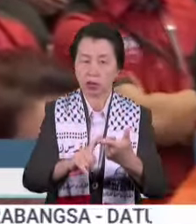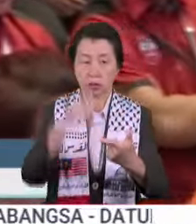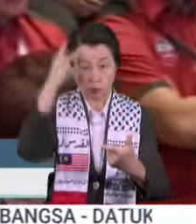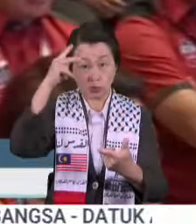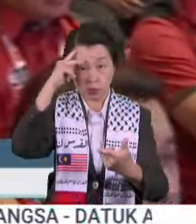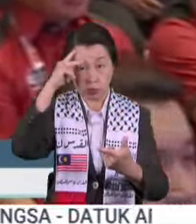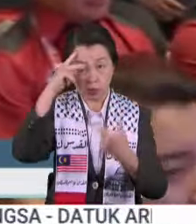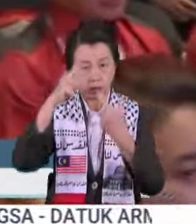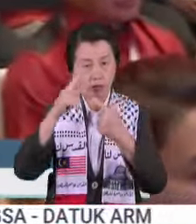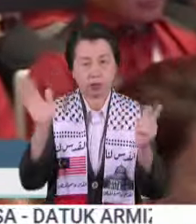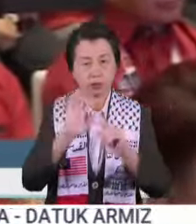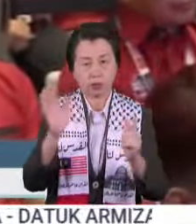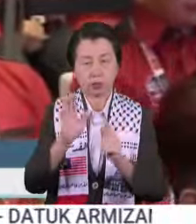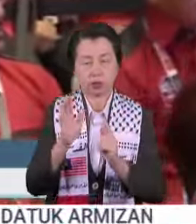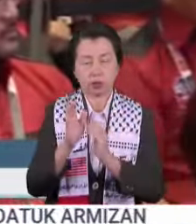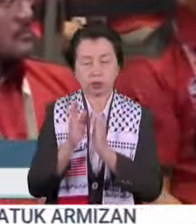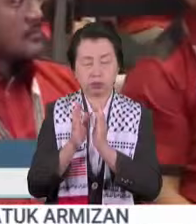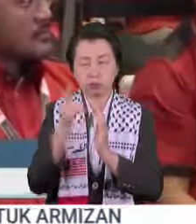seb